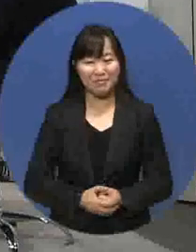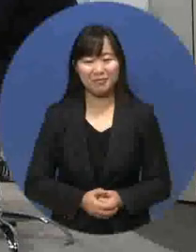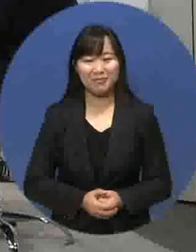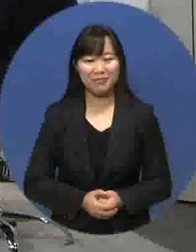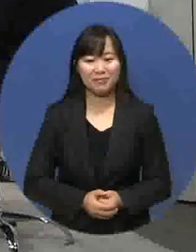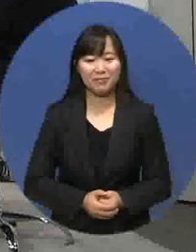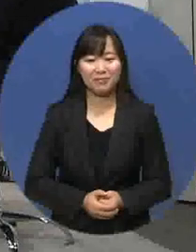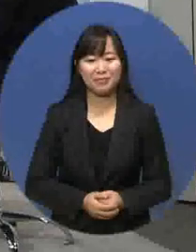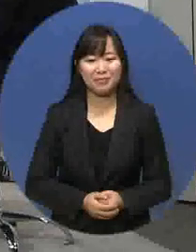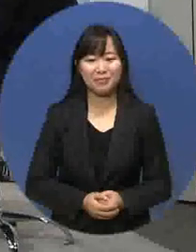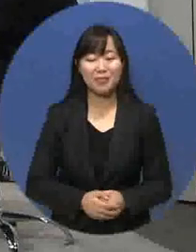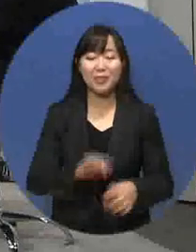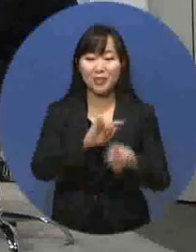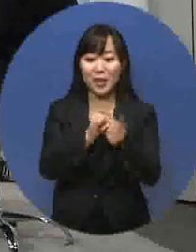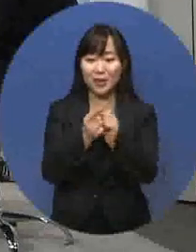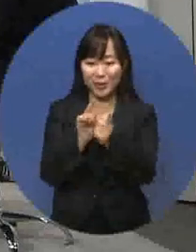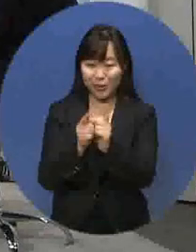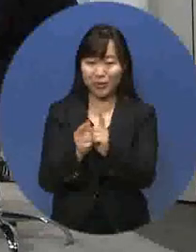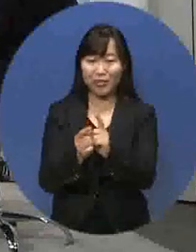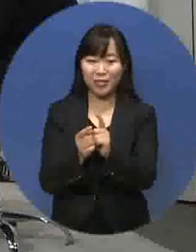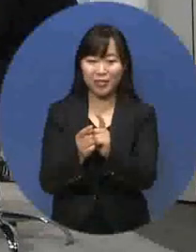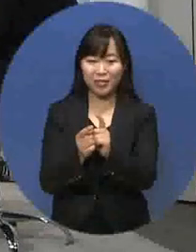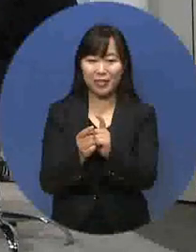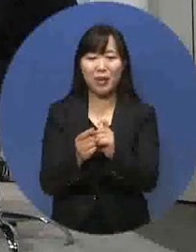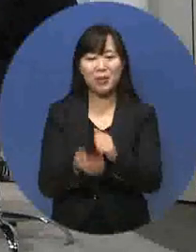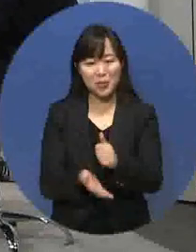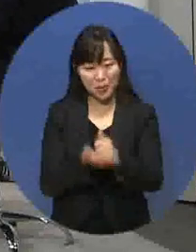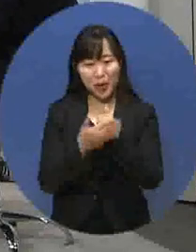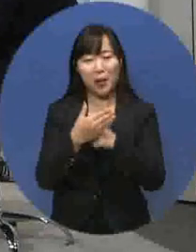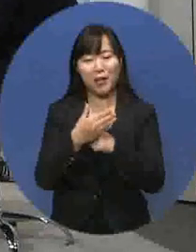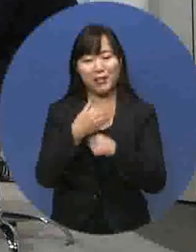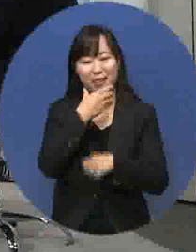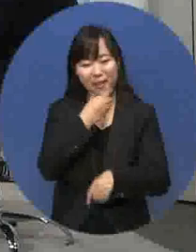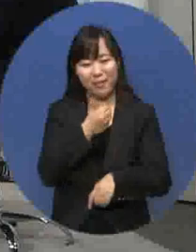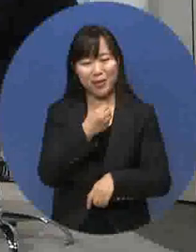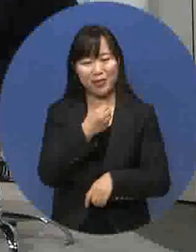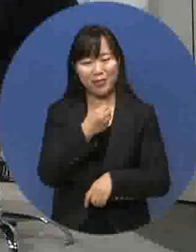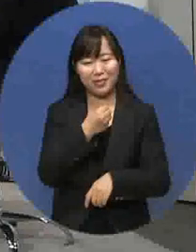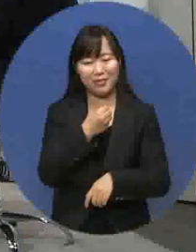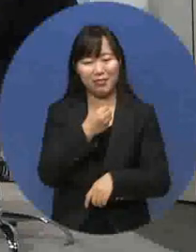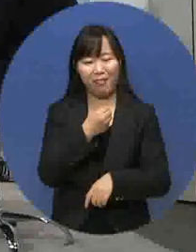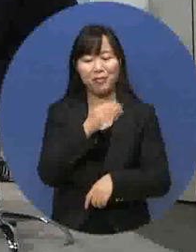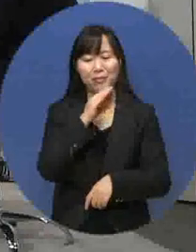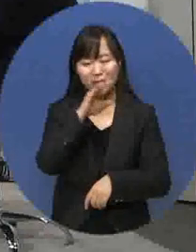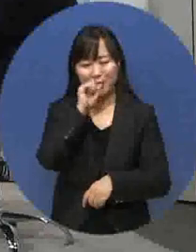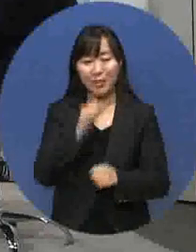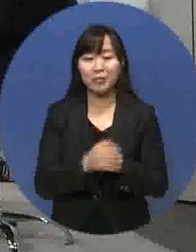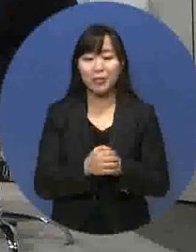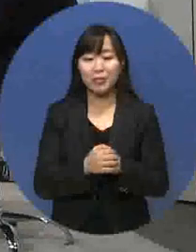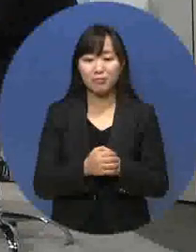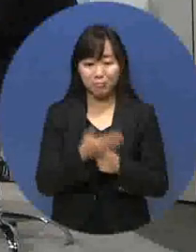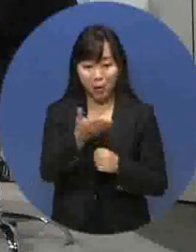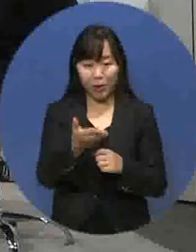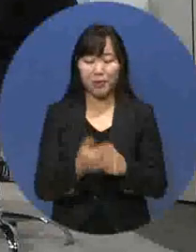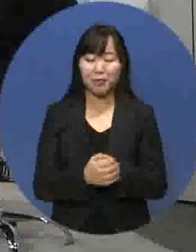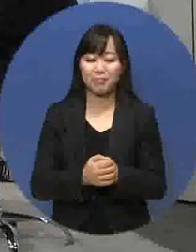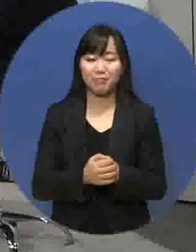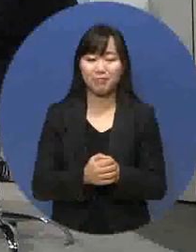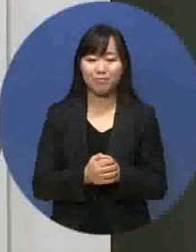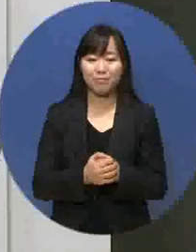네, 서로 존경하고 생각하면 행복해지는 거예요. 예. 그러면 곽도원 배우가